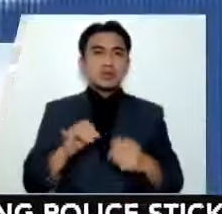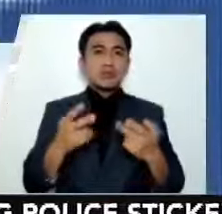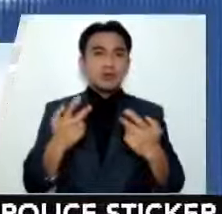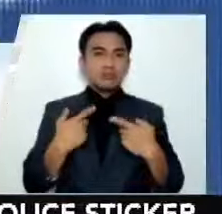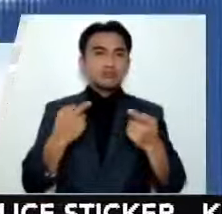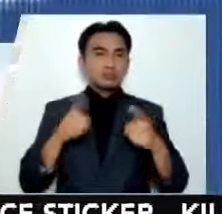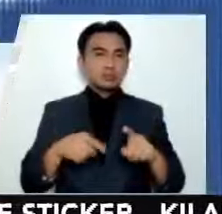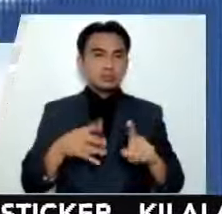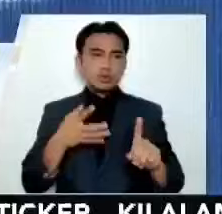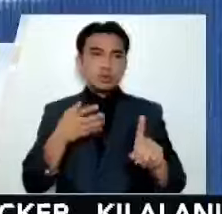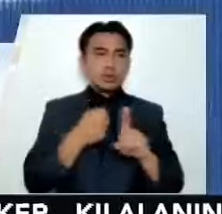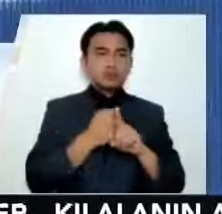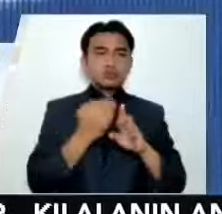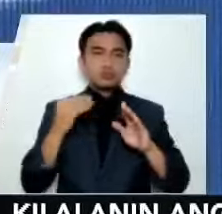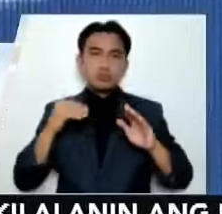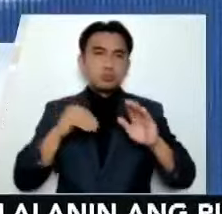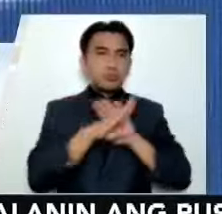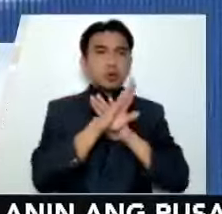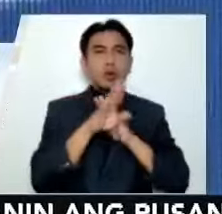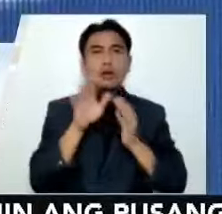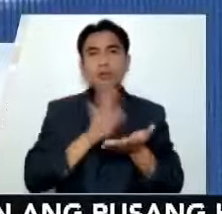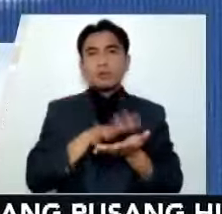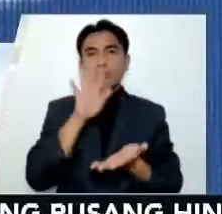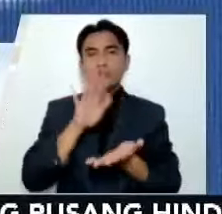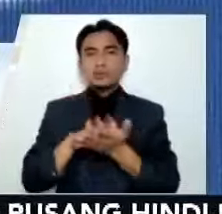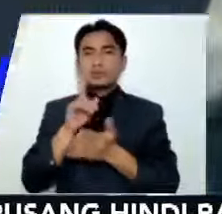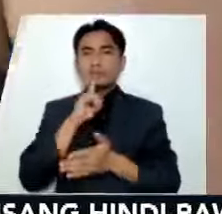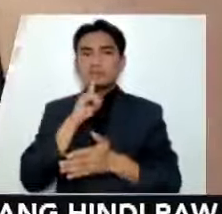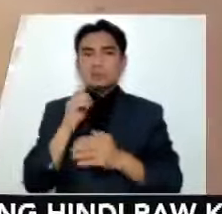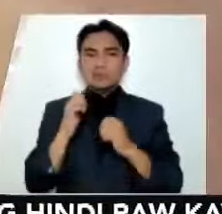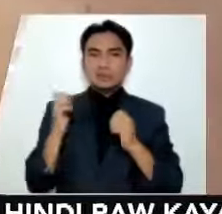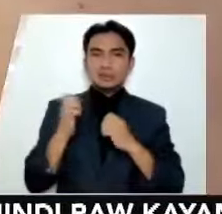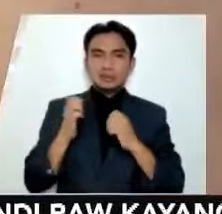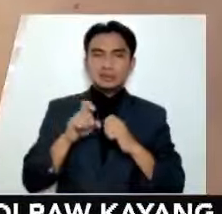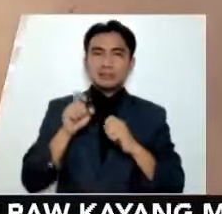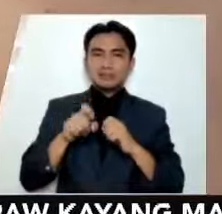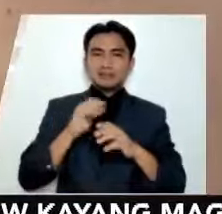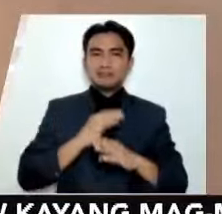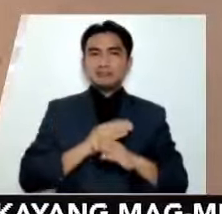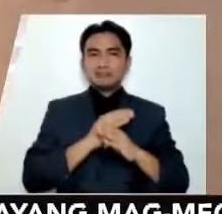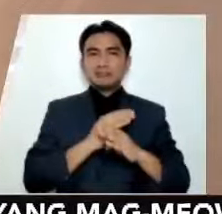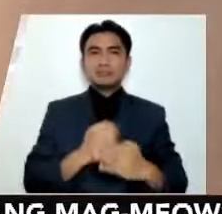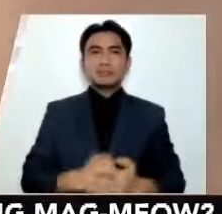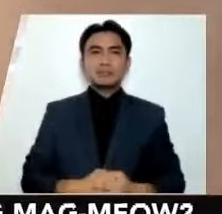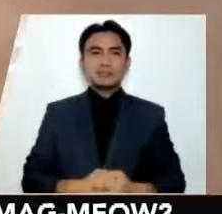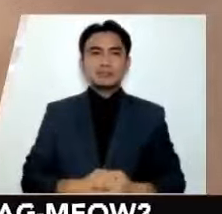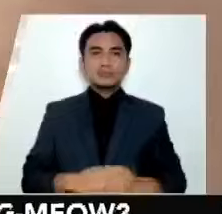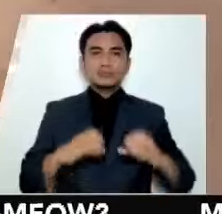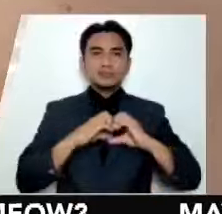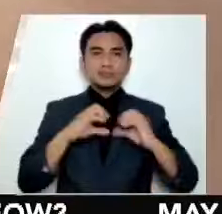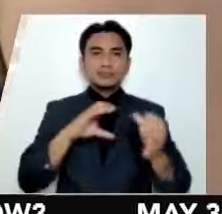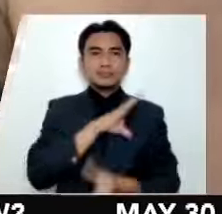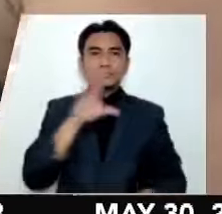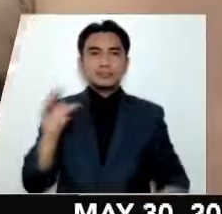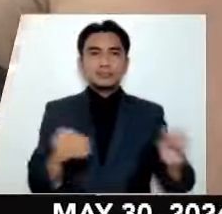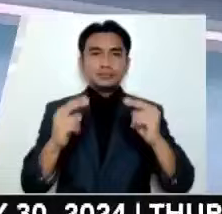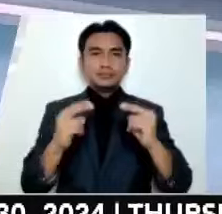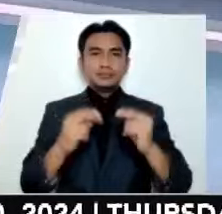inflation expectation, and that's something that we are avoiding. Bon Aquino, nagbabalita para sa GMA Integrated